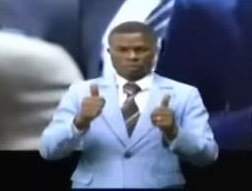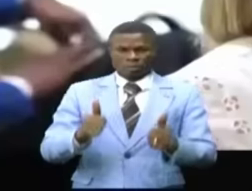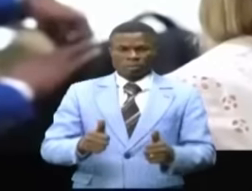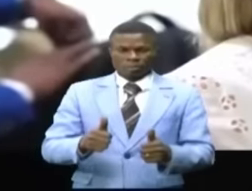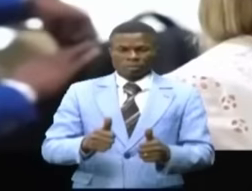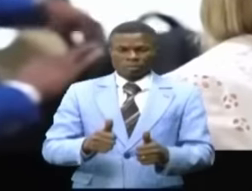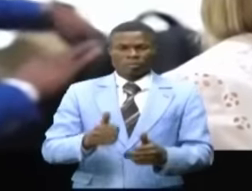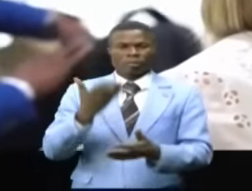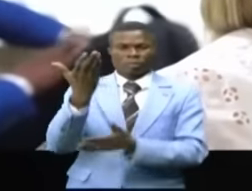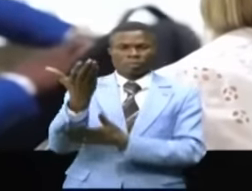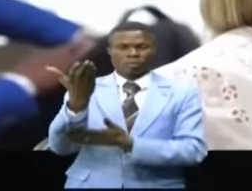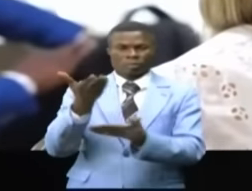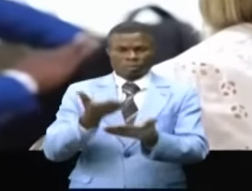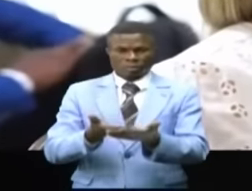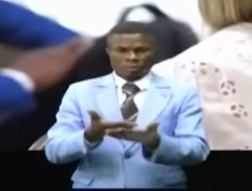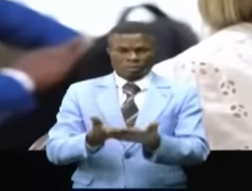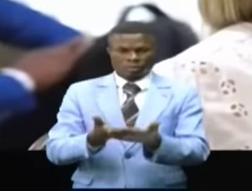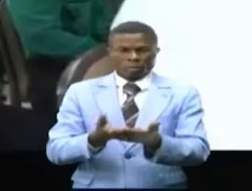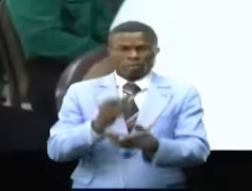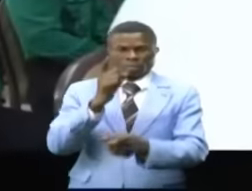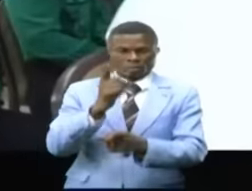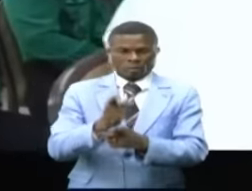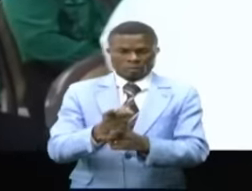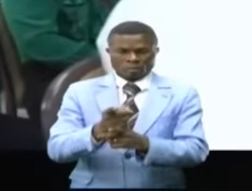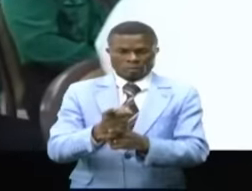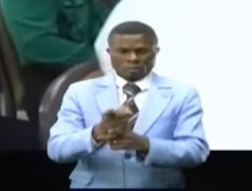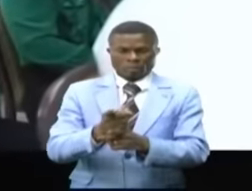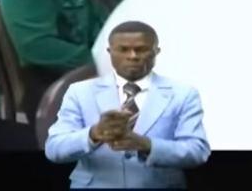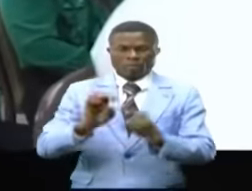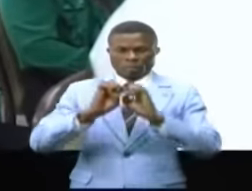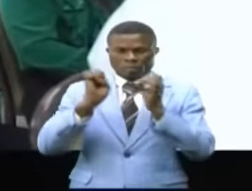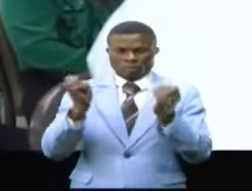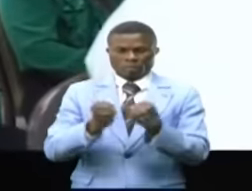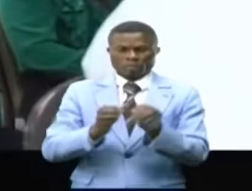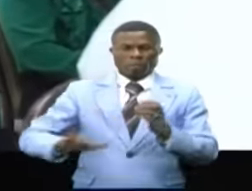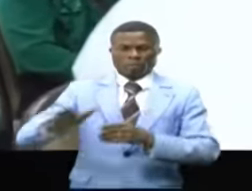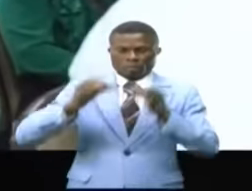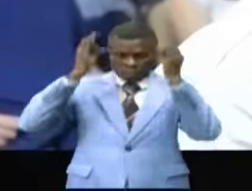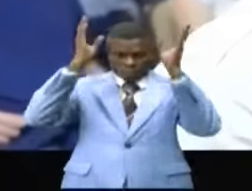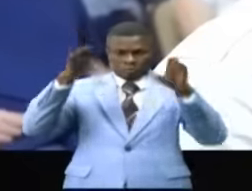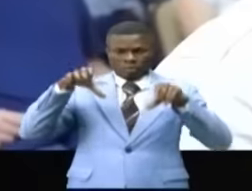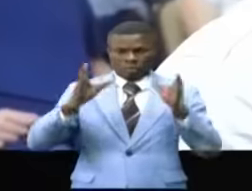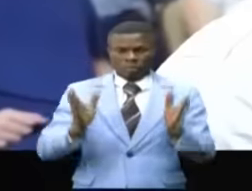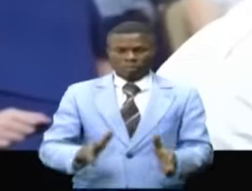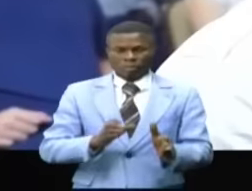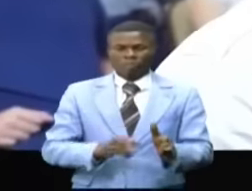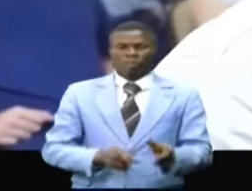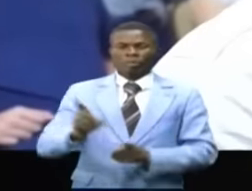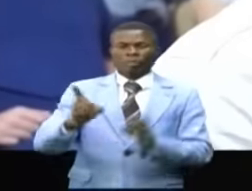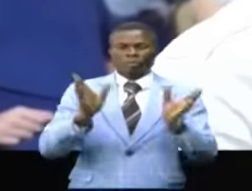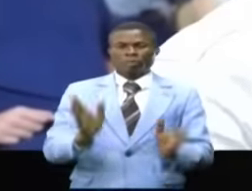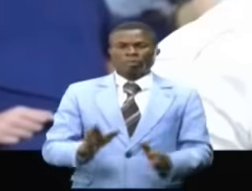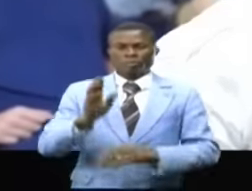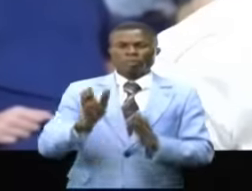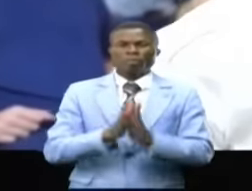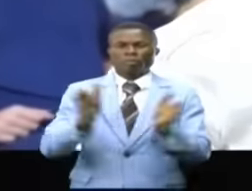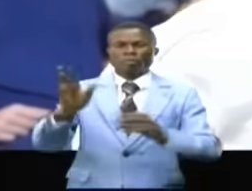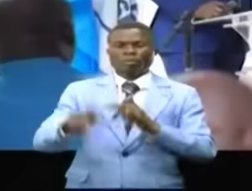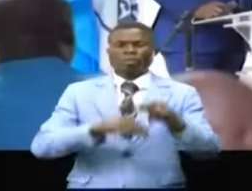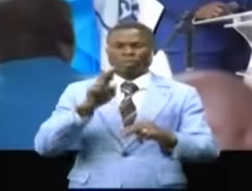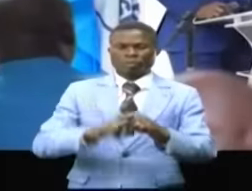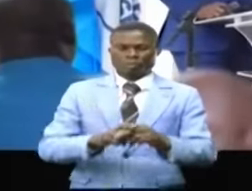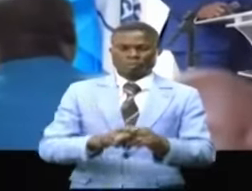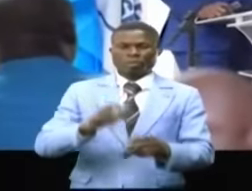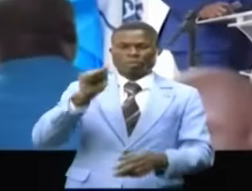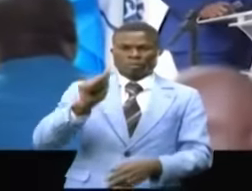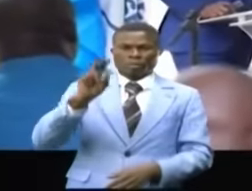Cette recommandation est celle faite aux entrepreneurs brésiliens et congolais par le directeur général de l'ANAPI, Anthony Kinzo